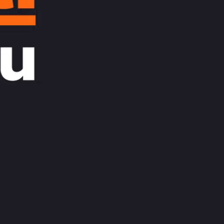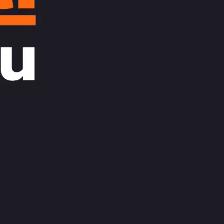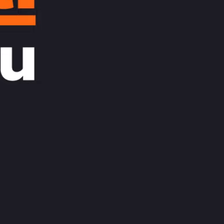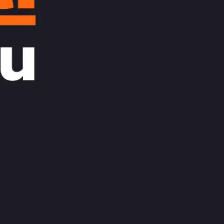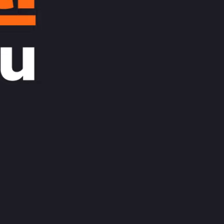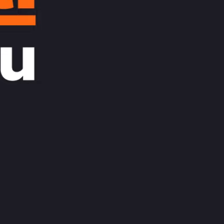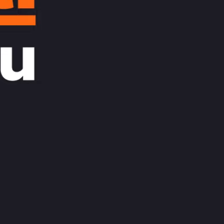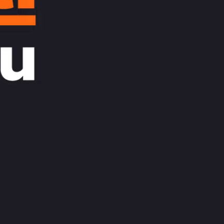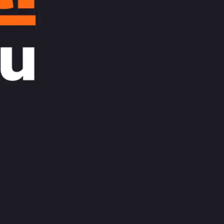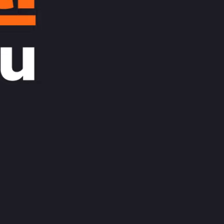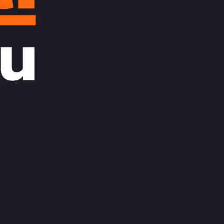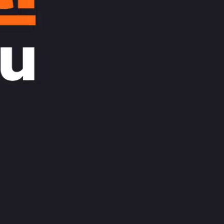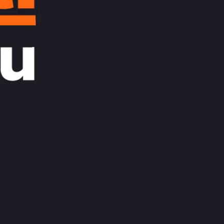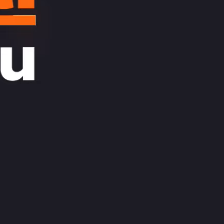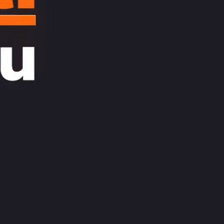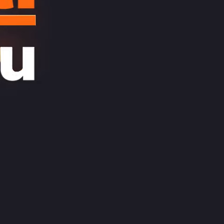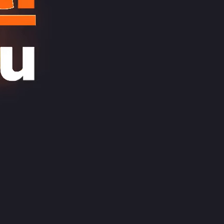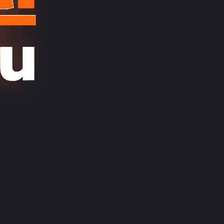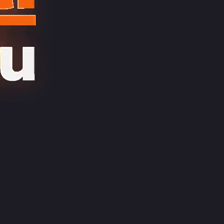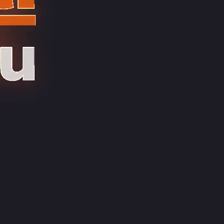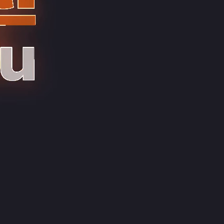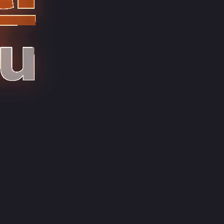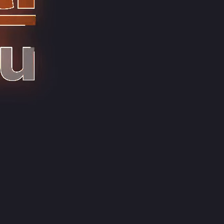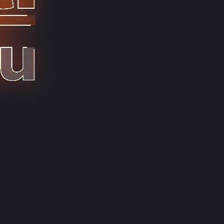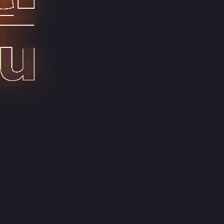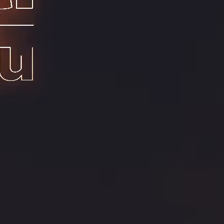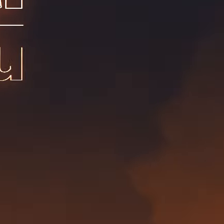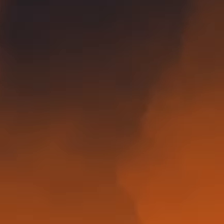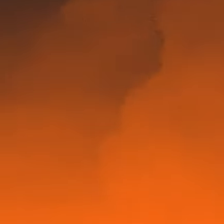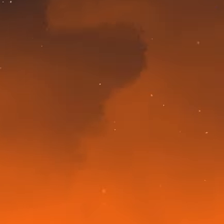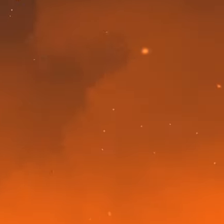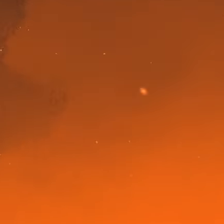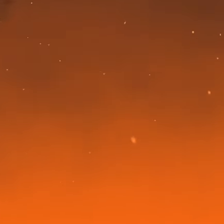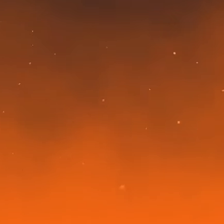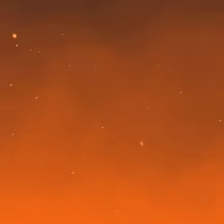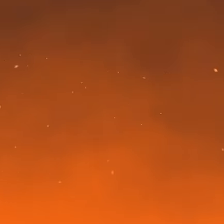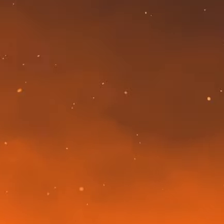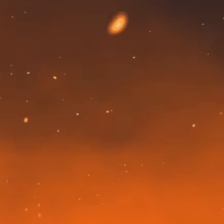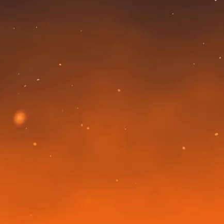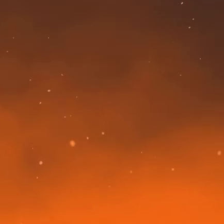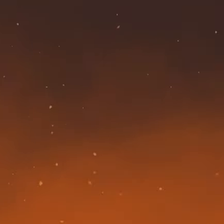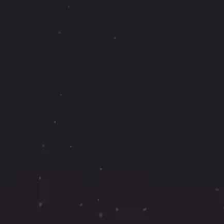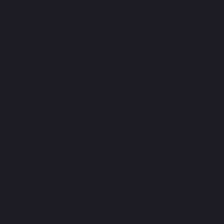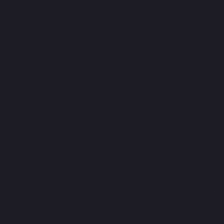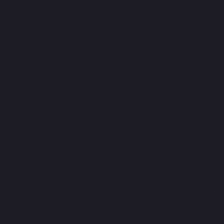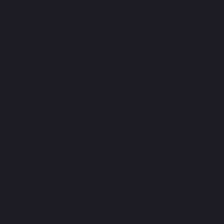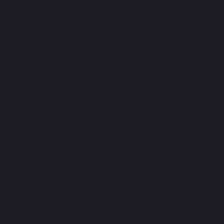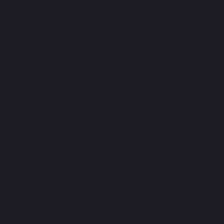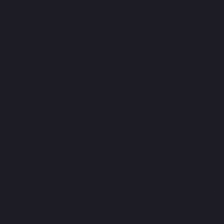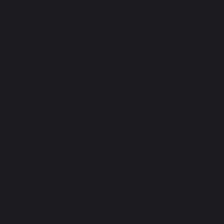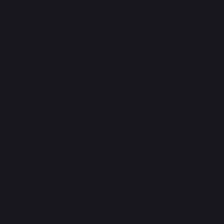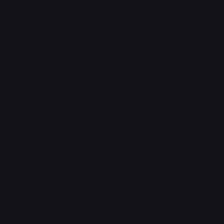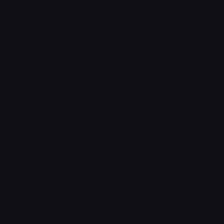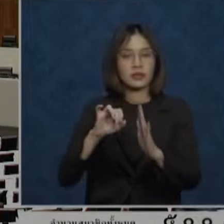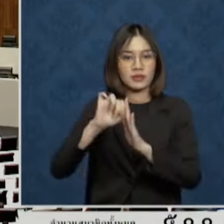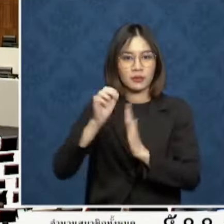เรียนประธานสภาที่เคารพดิฉันเพชรรัตน์ใหม่ชมพูสมาชิกสภาผู้แทนราษฎรพรรคเ้าไกลจังหวัดเชียงใหม่จากประชาชนชาวเชียงใหม่เขต